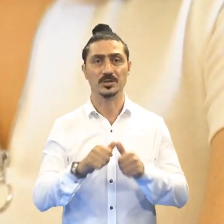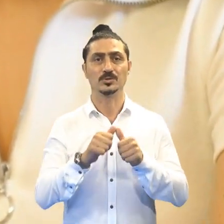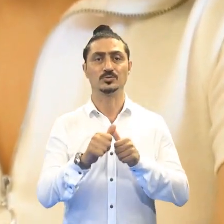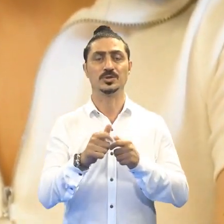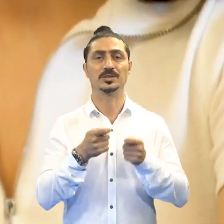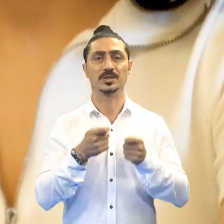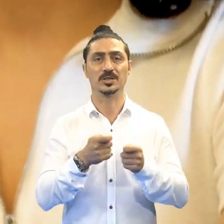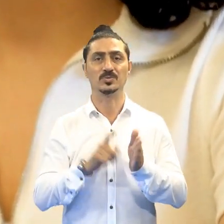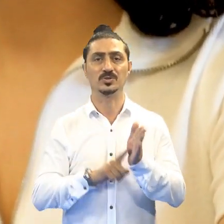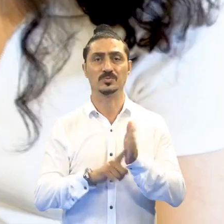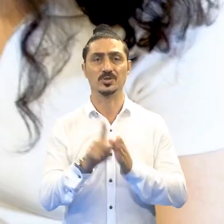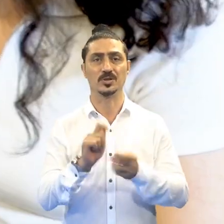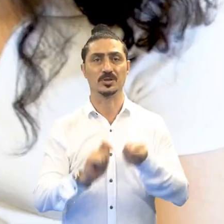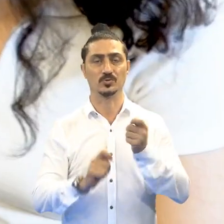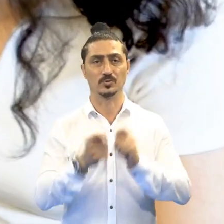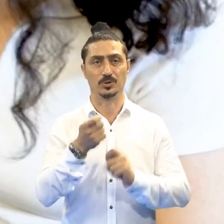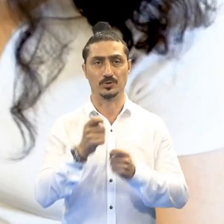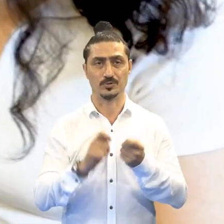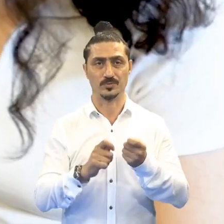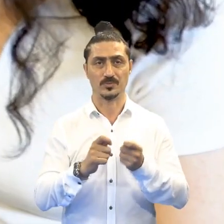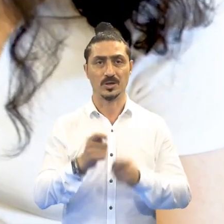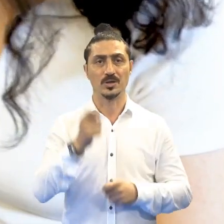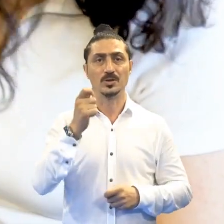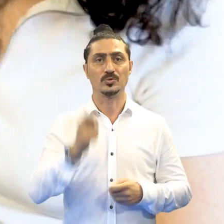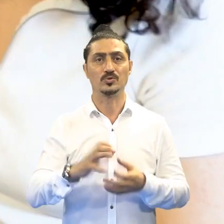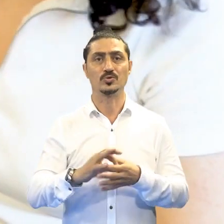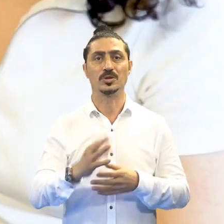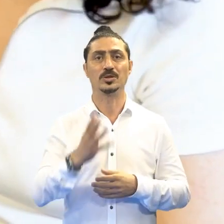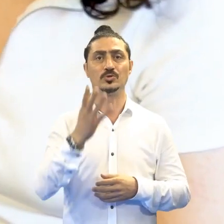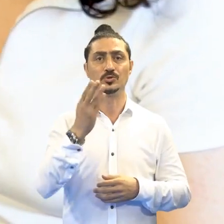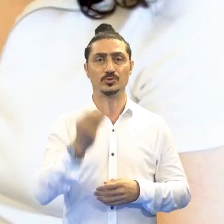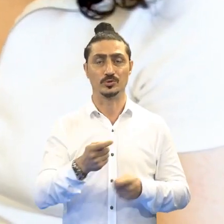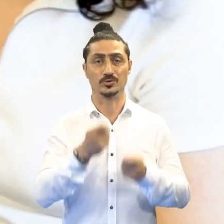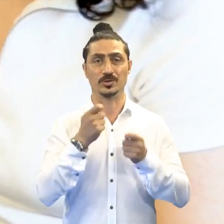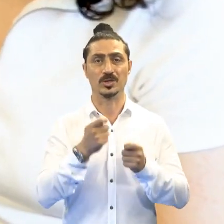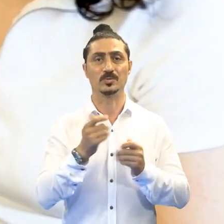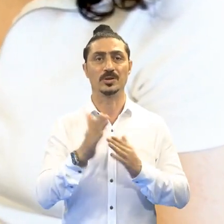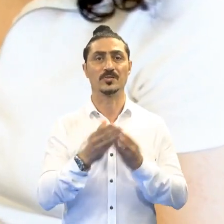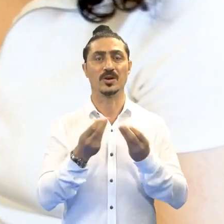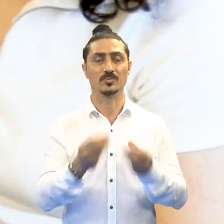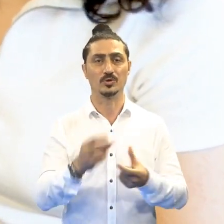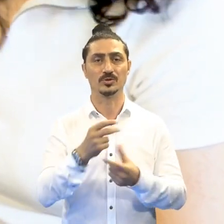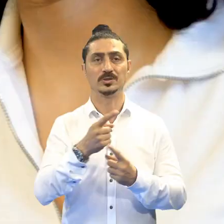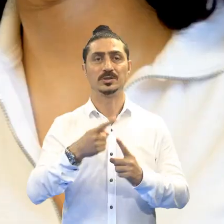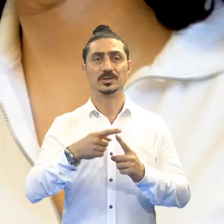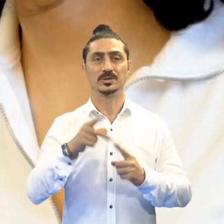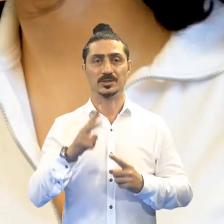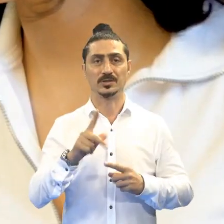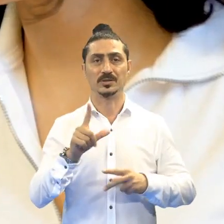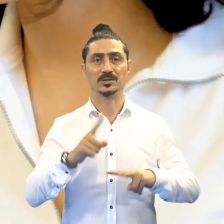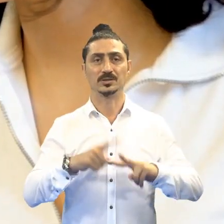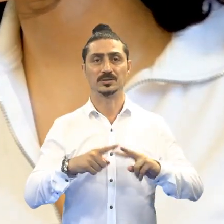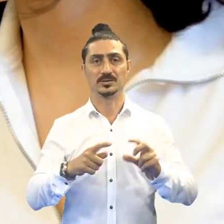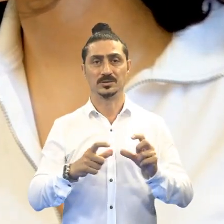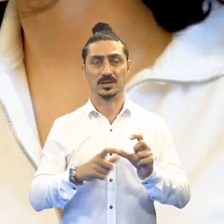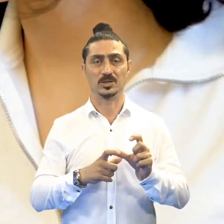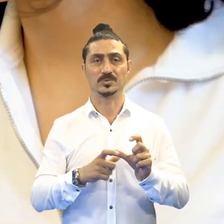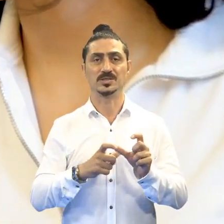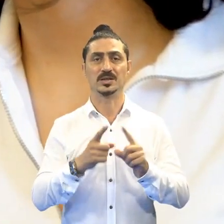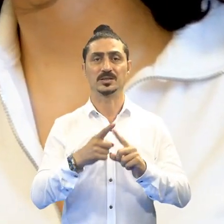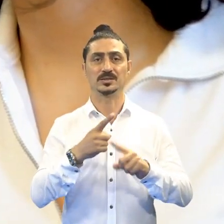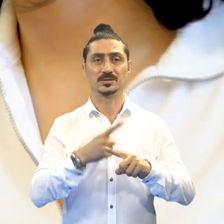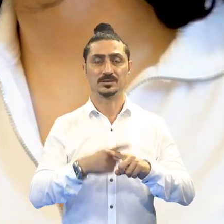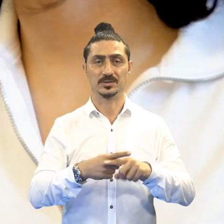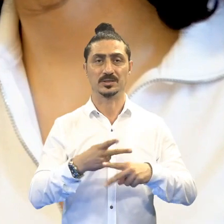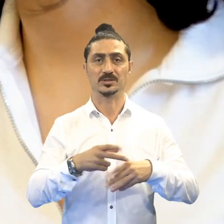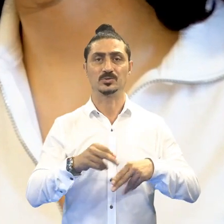değil, uzaktan eğitimde de başarıyla kullanıyoruz. Koşullar ne olursa olsun eğitime ara vermiyor, ÜÜTV,